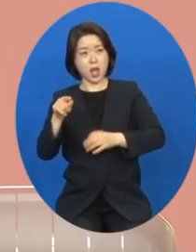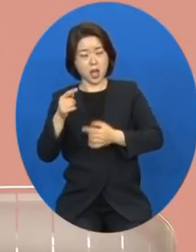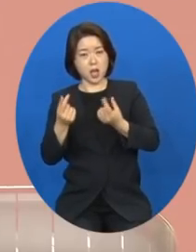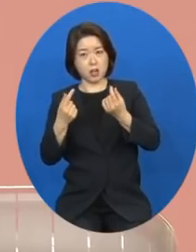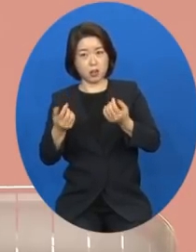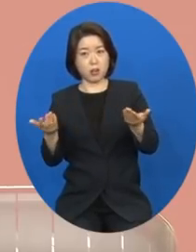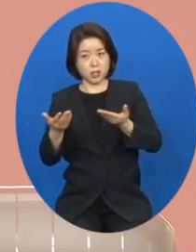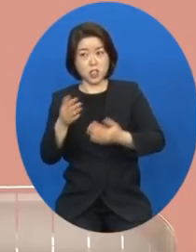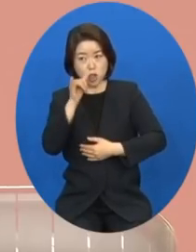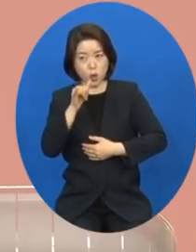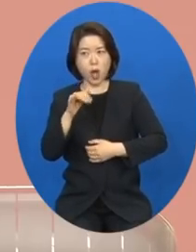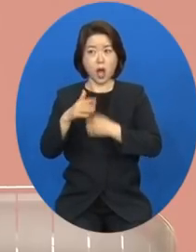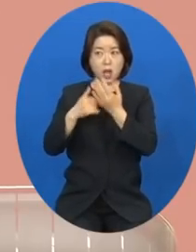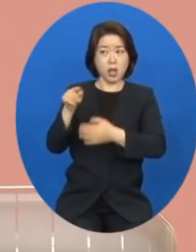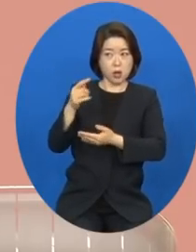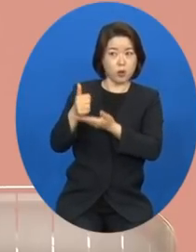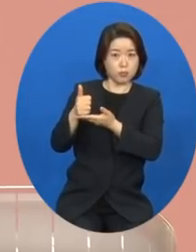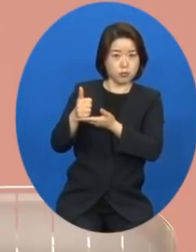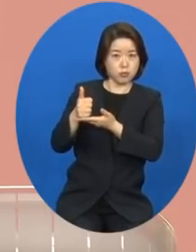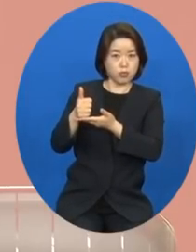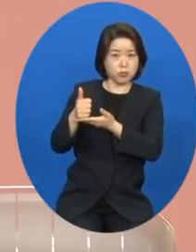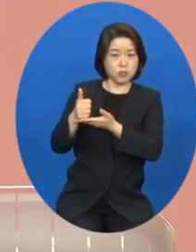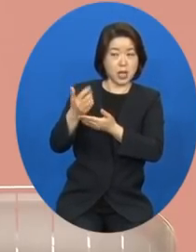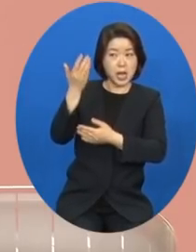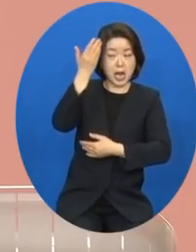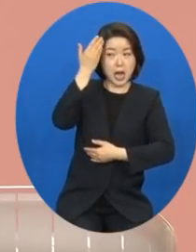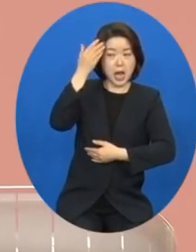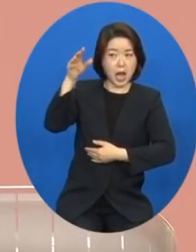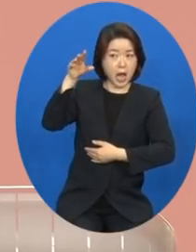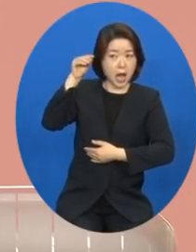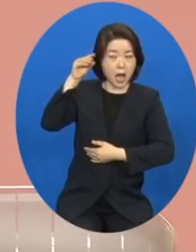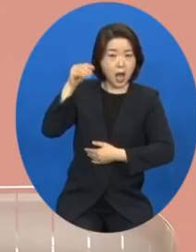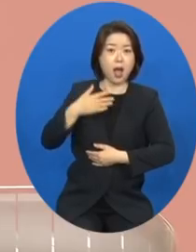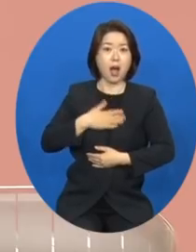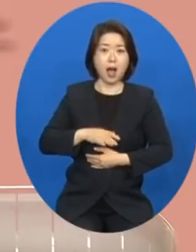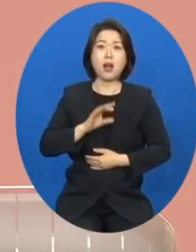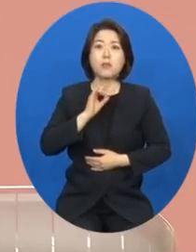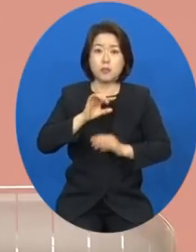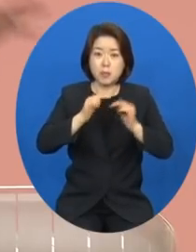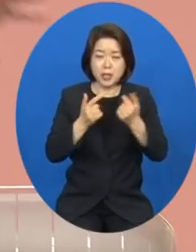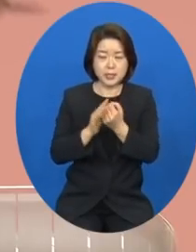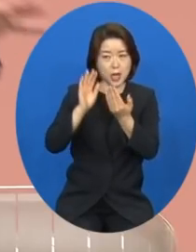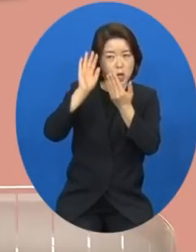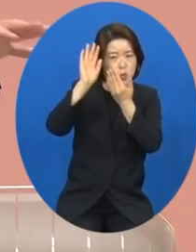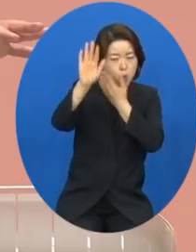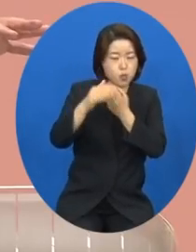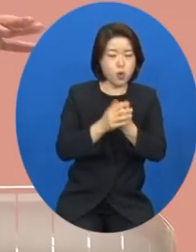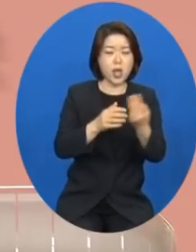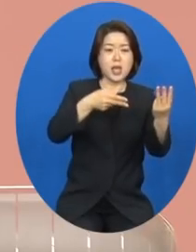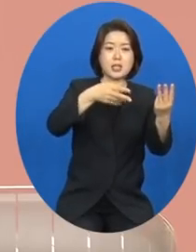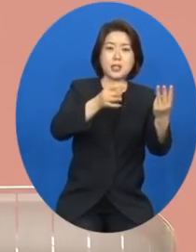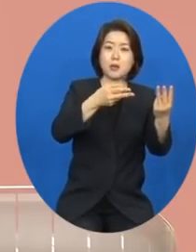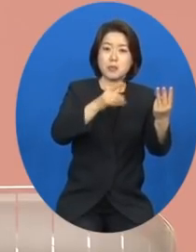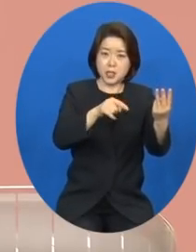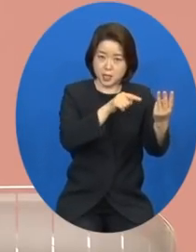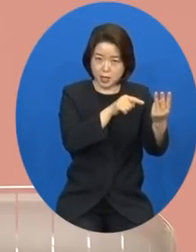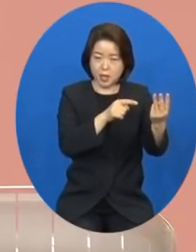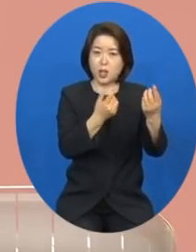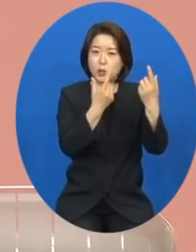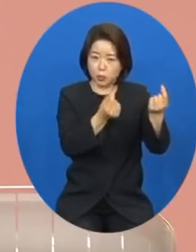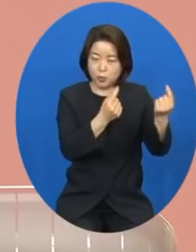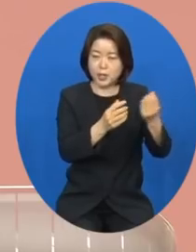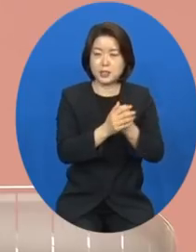하는데 그런 분이 조 지식적으로 알 뿐만 아니라 나중에는 2 3세대 애도 마치